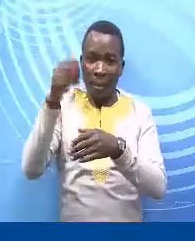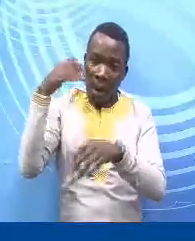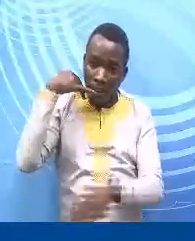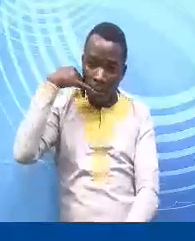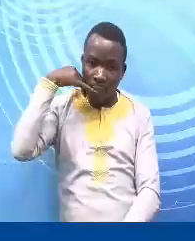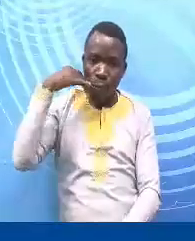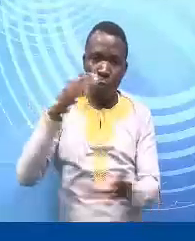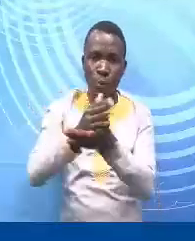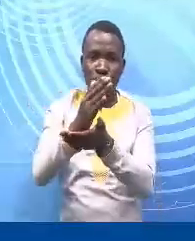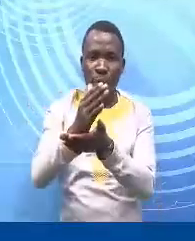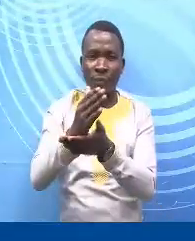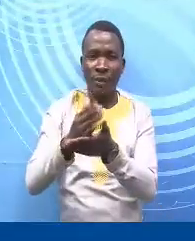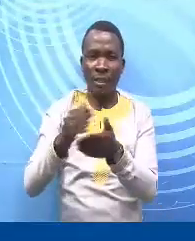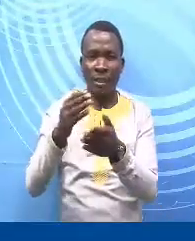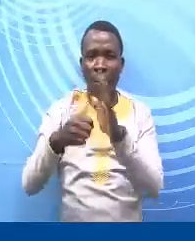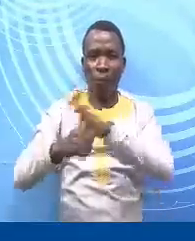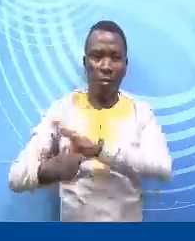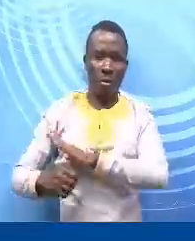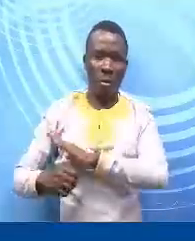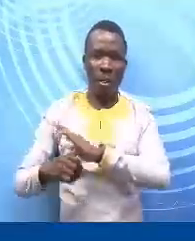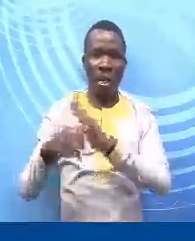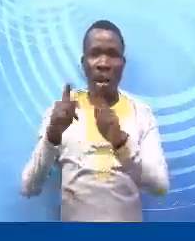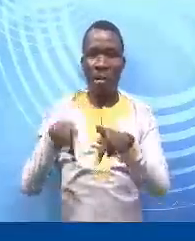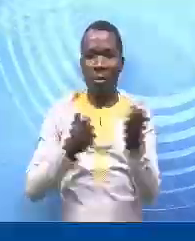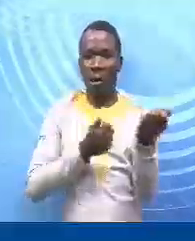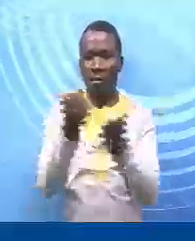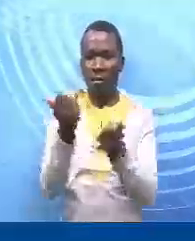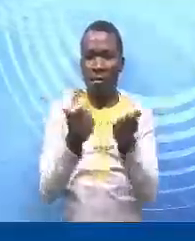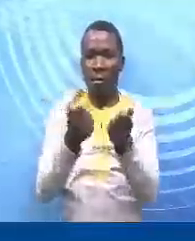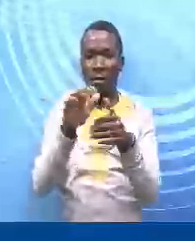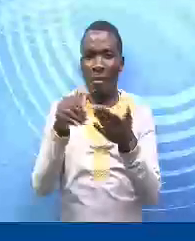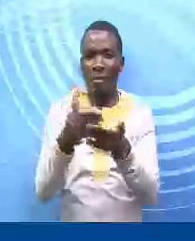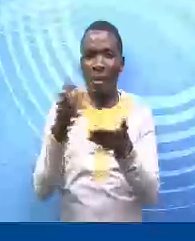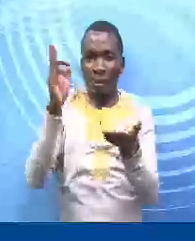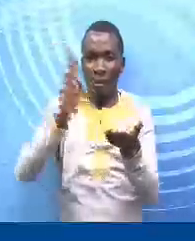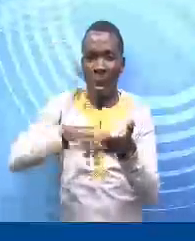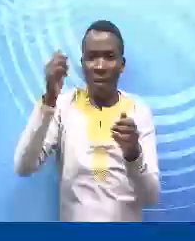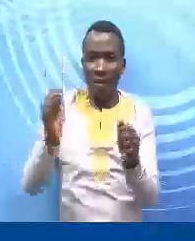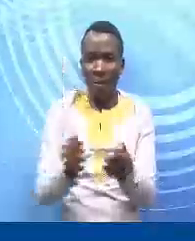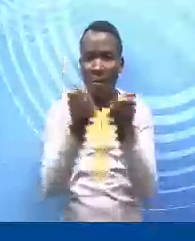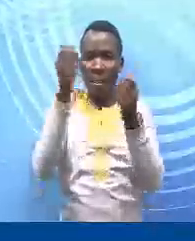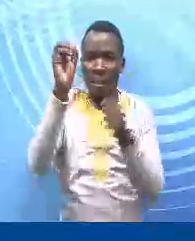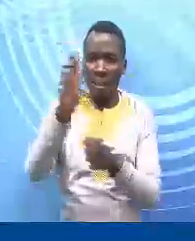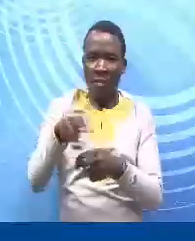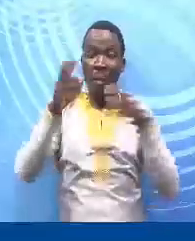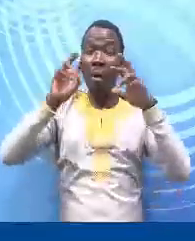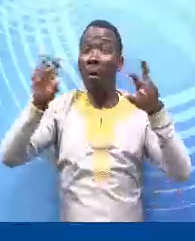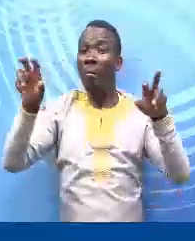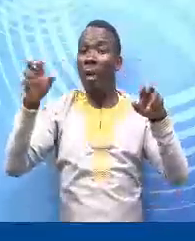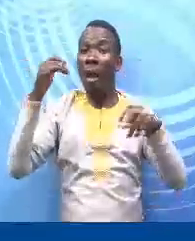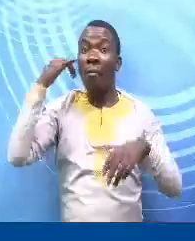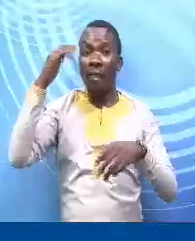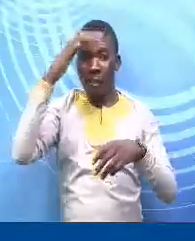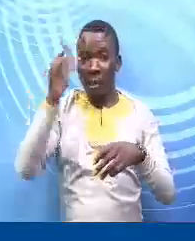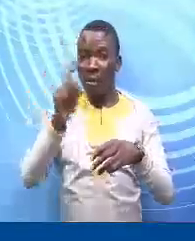kandi yamuhote. Abatwara ibinyabiziga nabo bahamya ko hari impanuka ziba zitewe n'uburangare kuko nta n'umwe utwara ikinyabiziga atazi